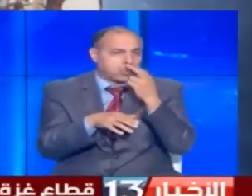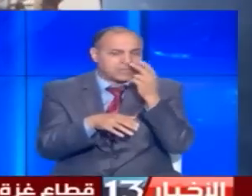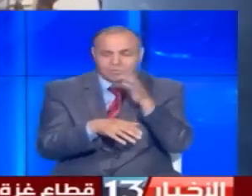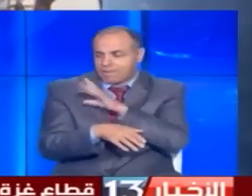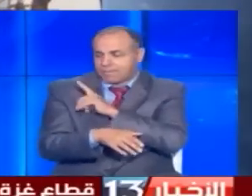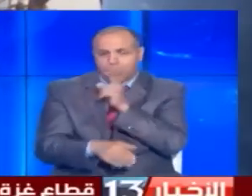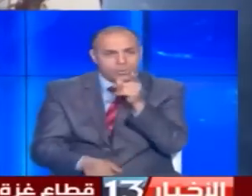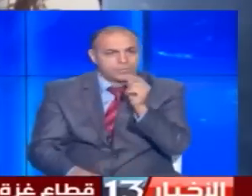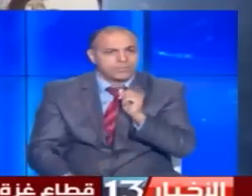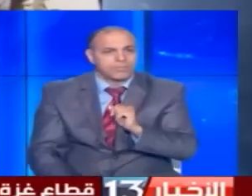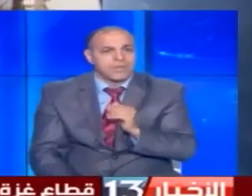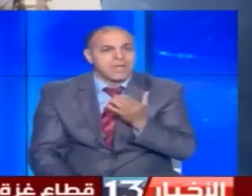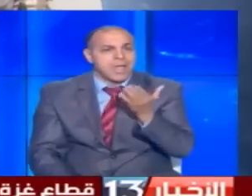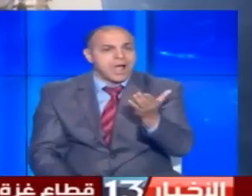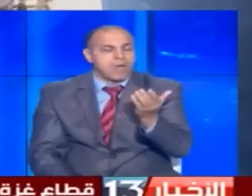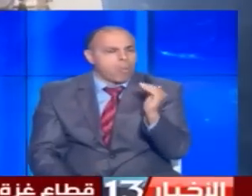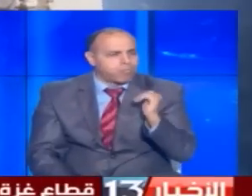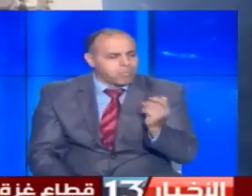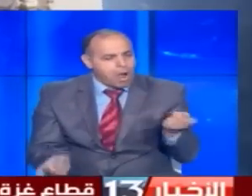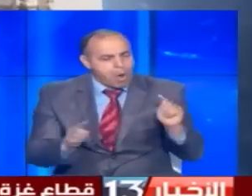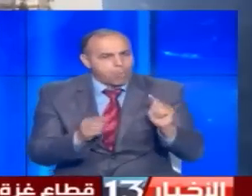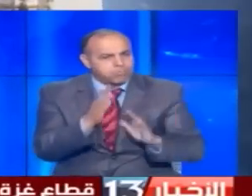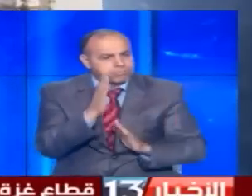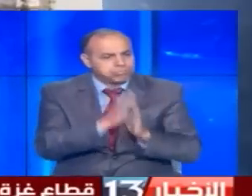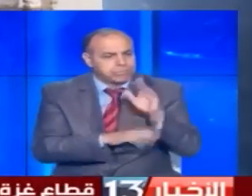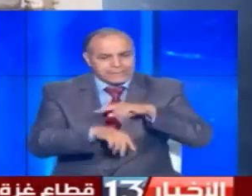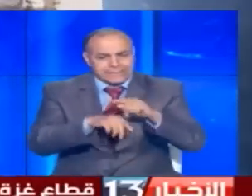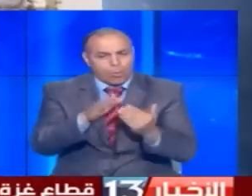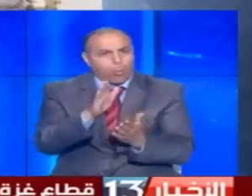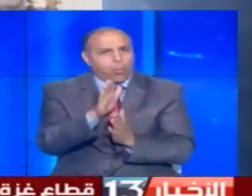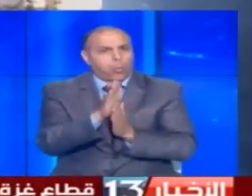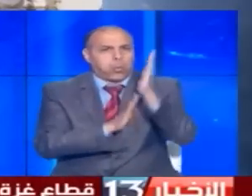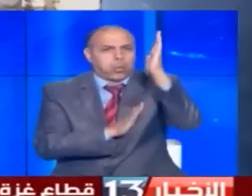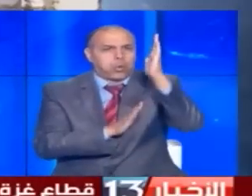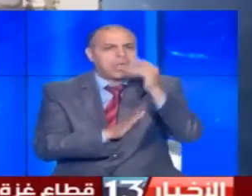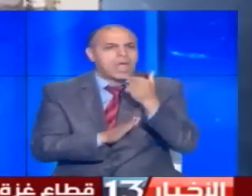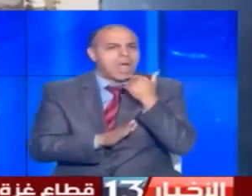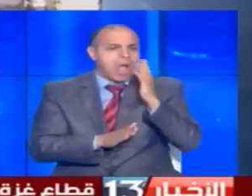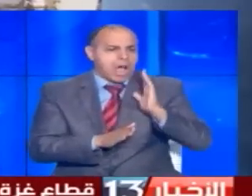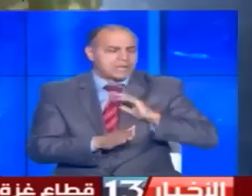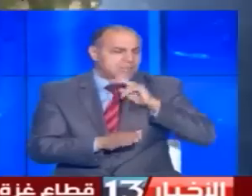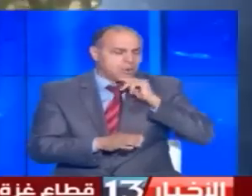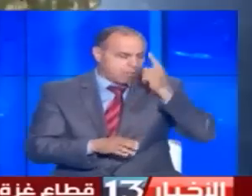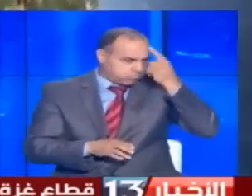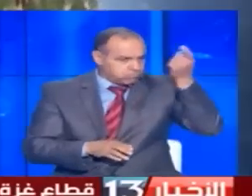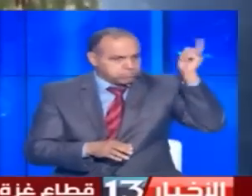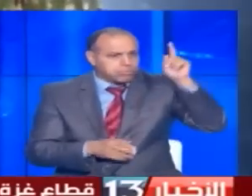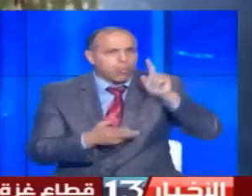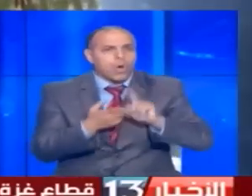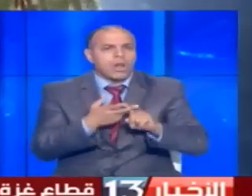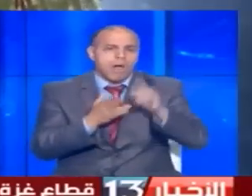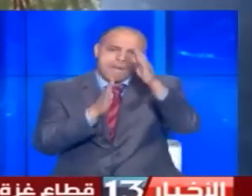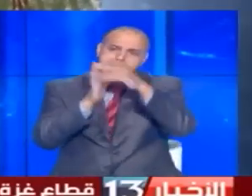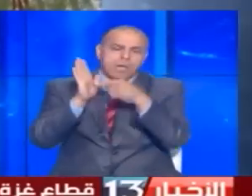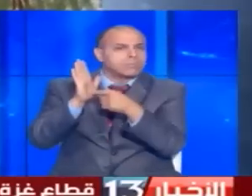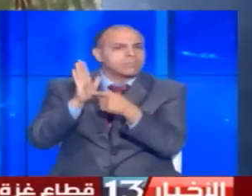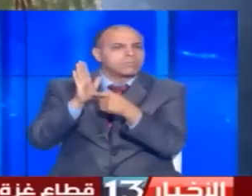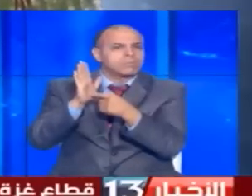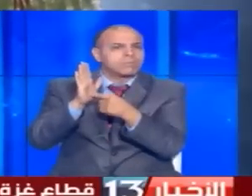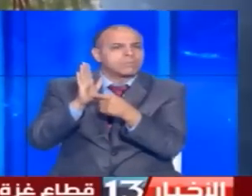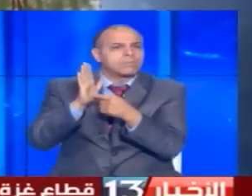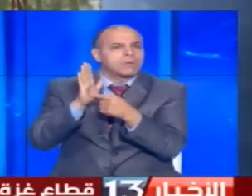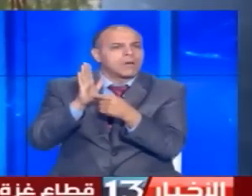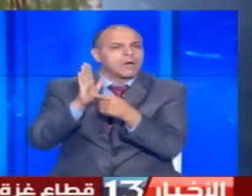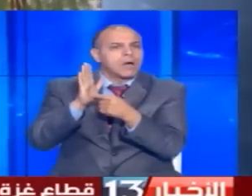فلسطينية. يأتي هذا التصعيد الجديد بعد ساعات قليلة من إعلان جيش الاحتلال الإسرائيلي في بيان له أنه